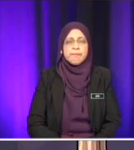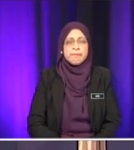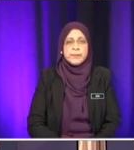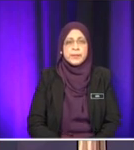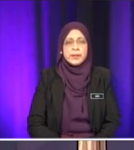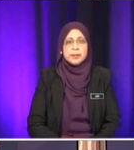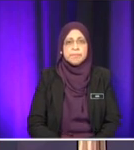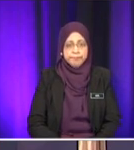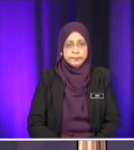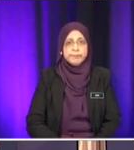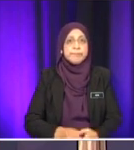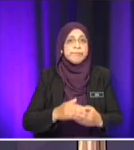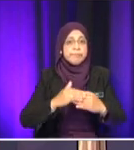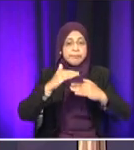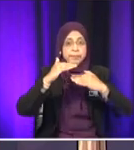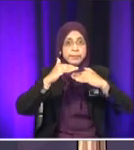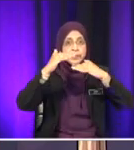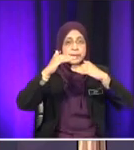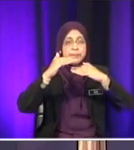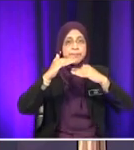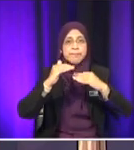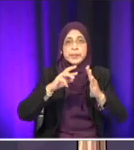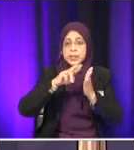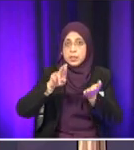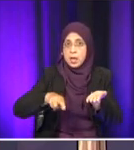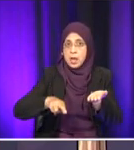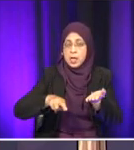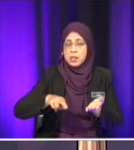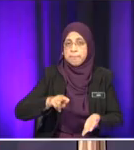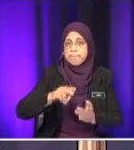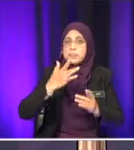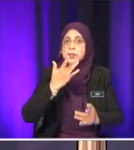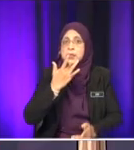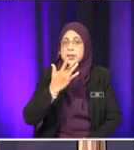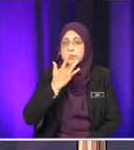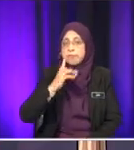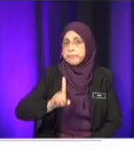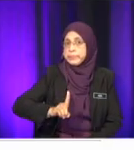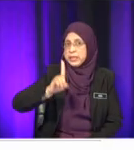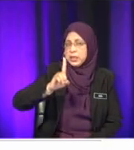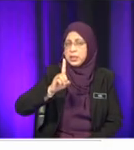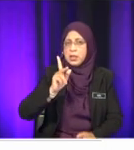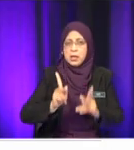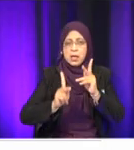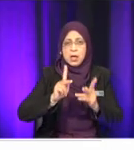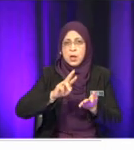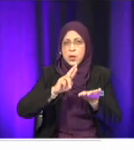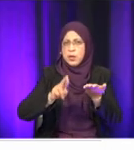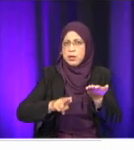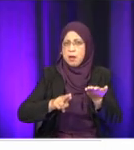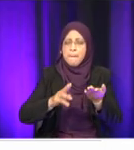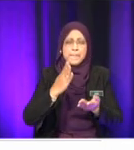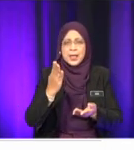oke kita ada Res rendah sederhana dan juga ada tinggi Oke kalau ada serendah selalunya memang umum